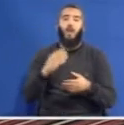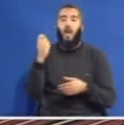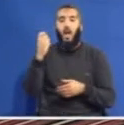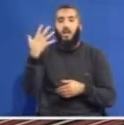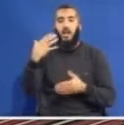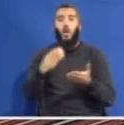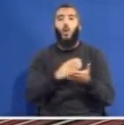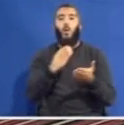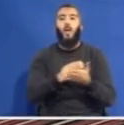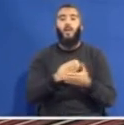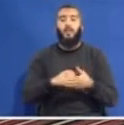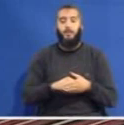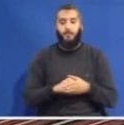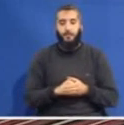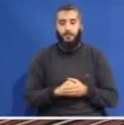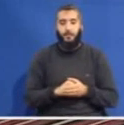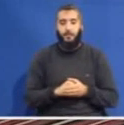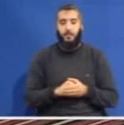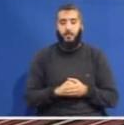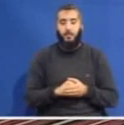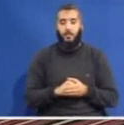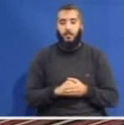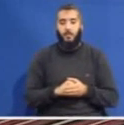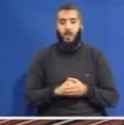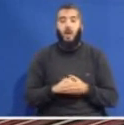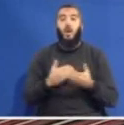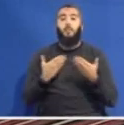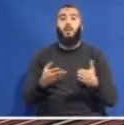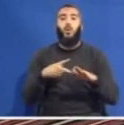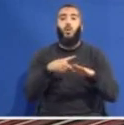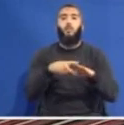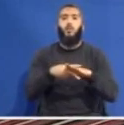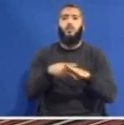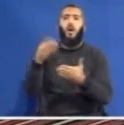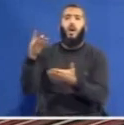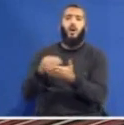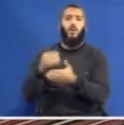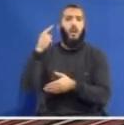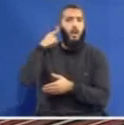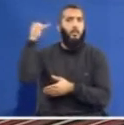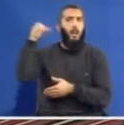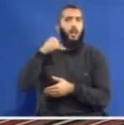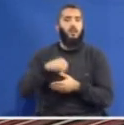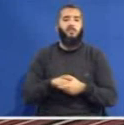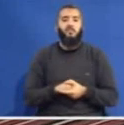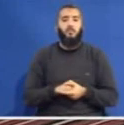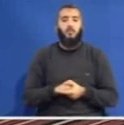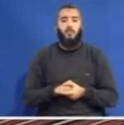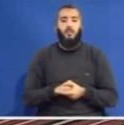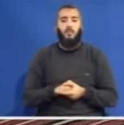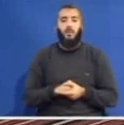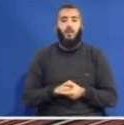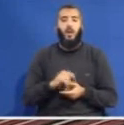القرآن الكريم من الجزائر. يونس المفتتح بإذن الله هذه الأمسية، الله يبارك. مرحبا